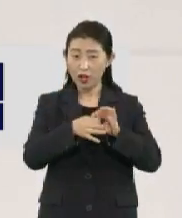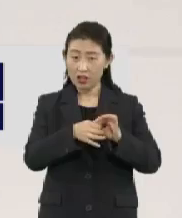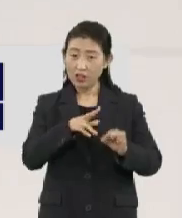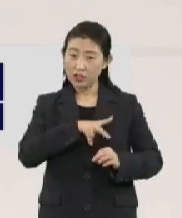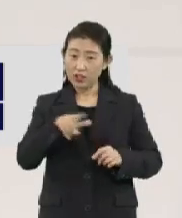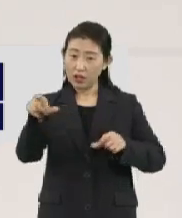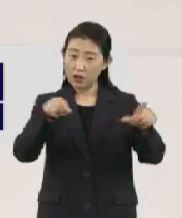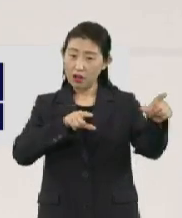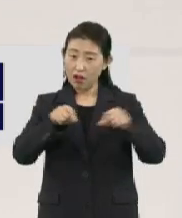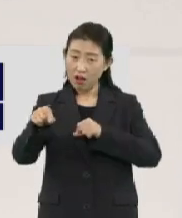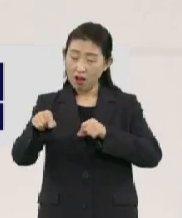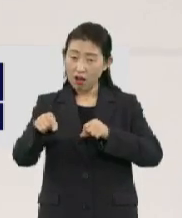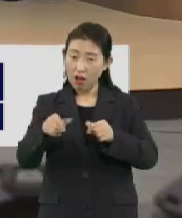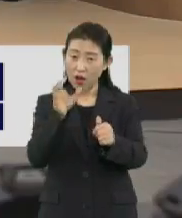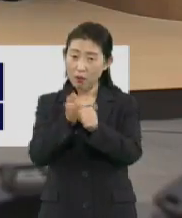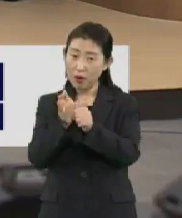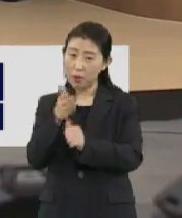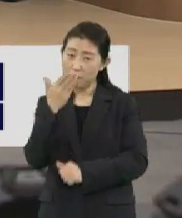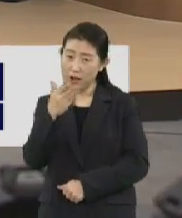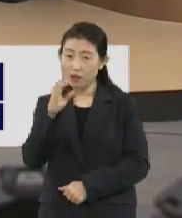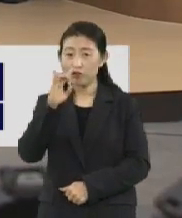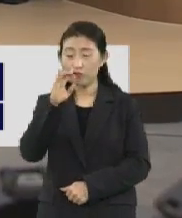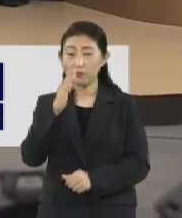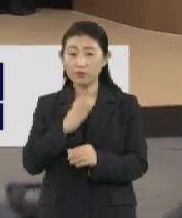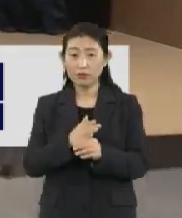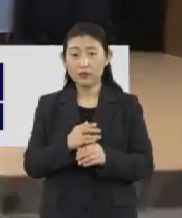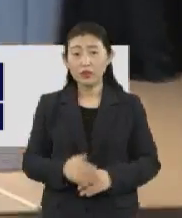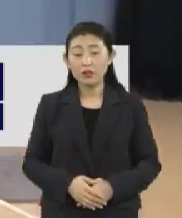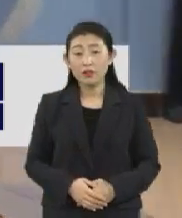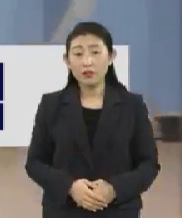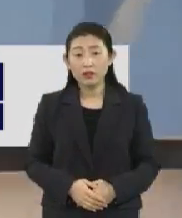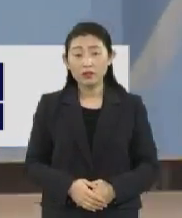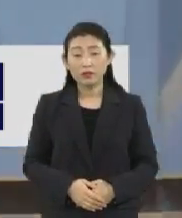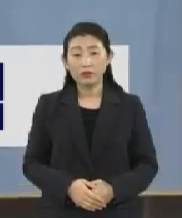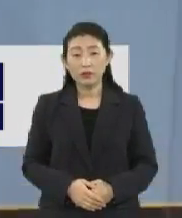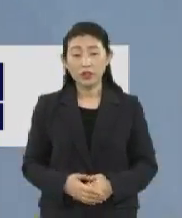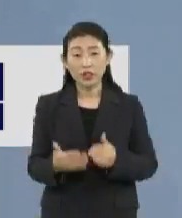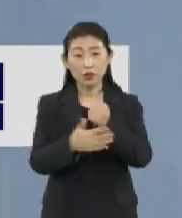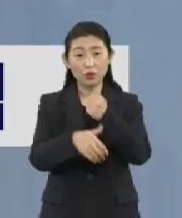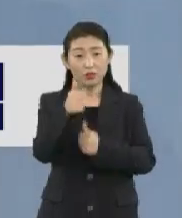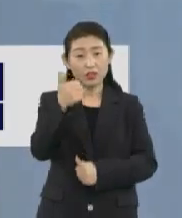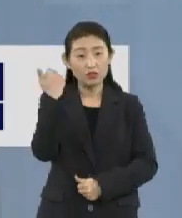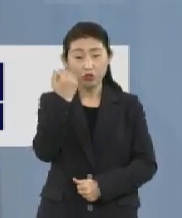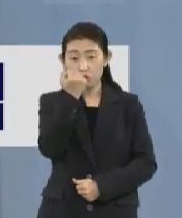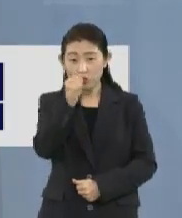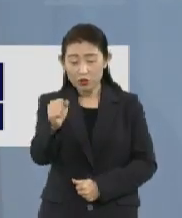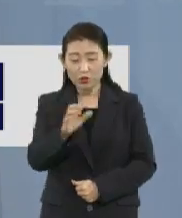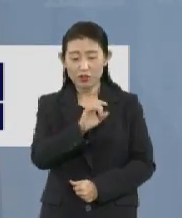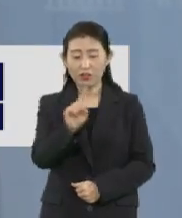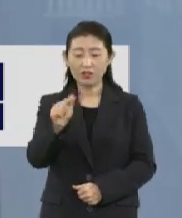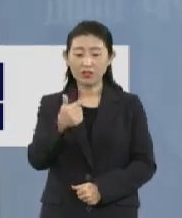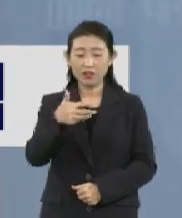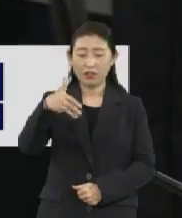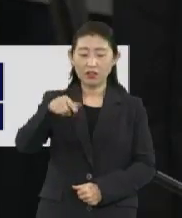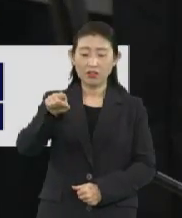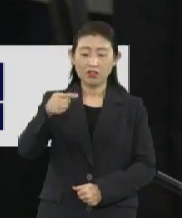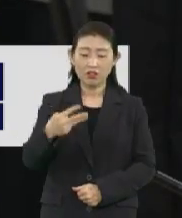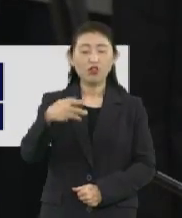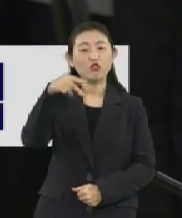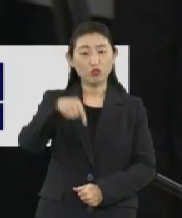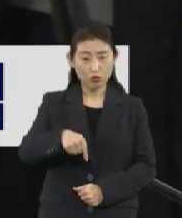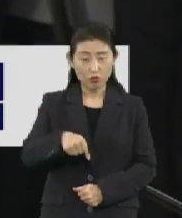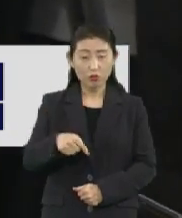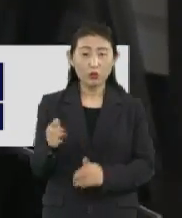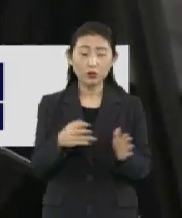있는 인사들이 인수위에 포함될 지 주목되고 있습니다 인수위원장 에는 국민의 당 안철수 대표가 거론되고 있지만